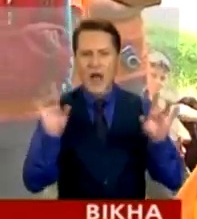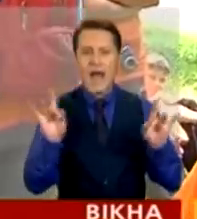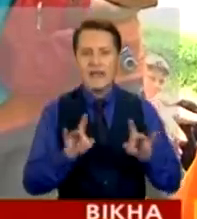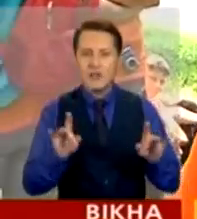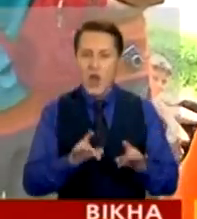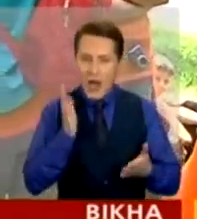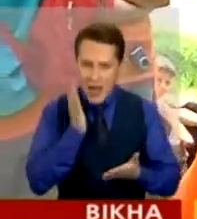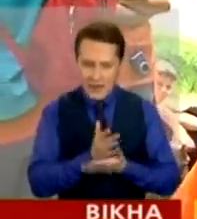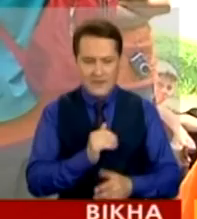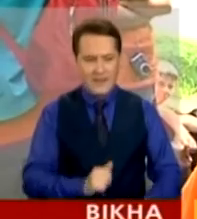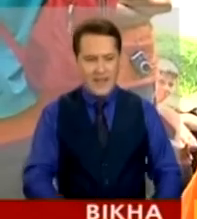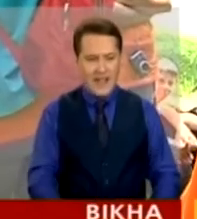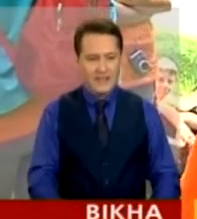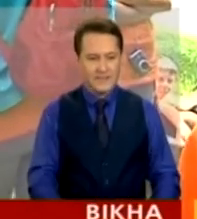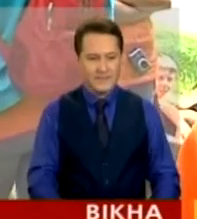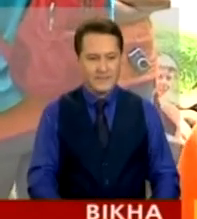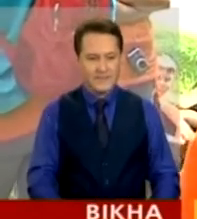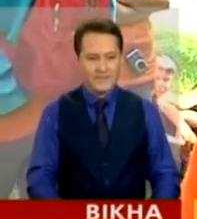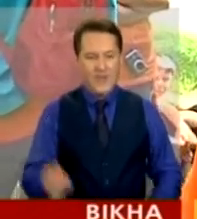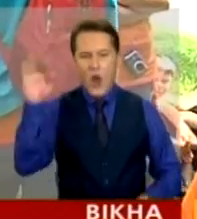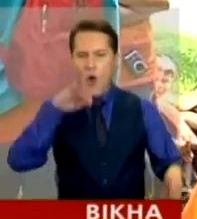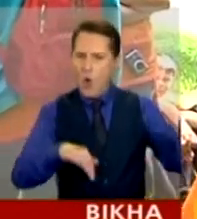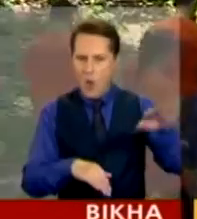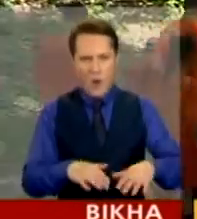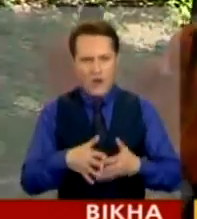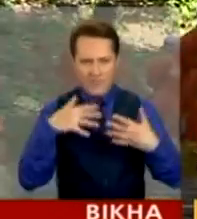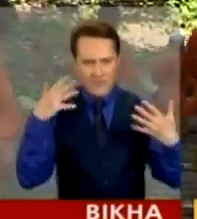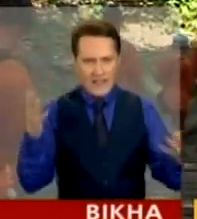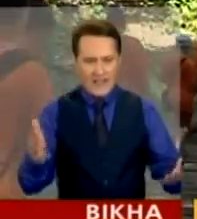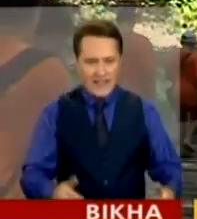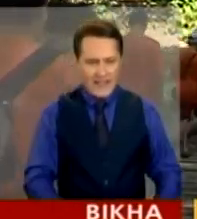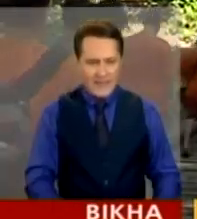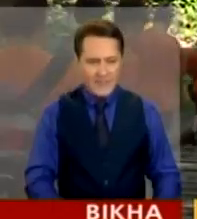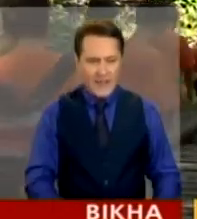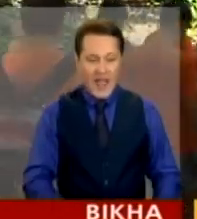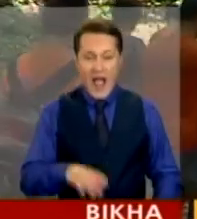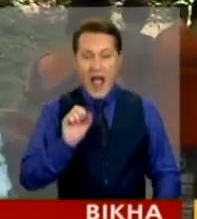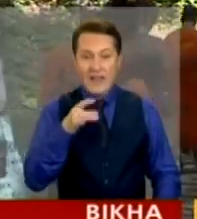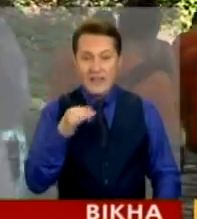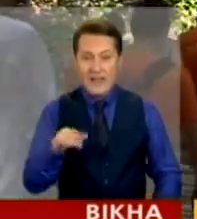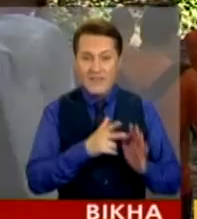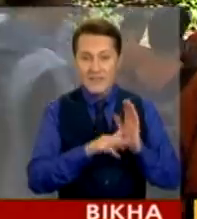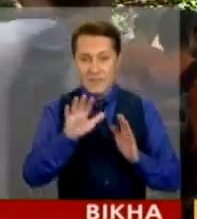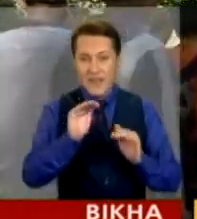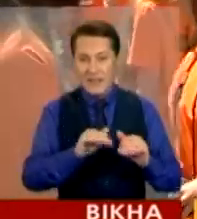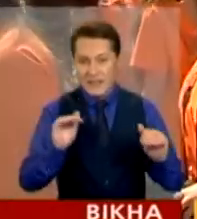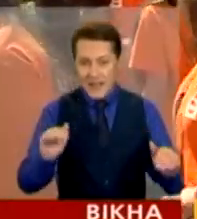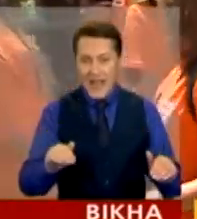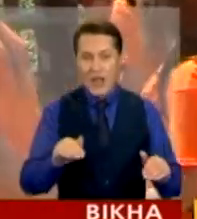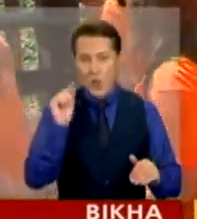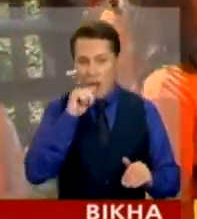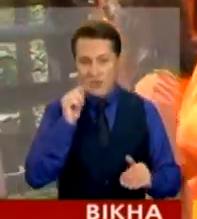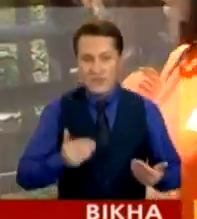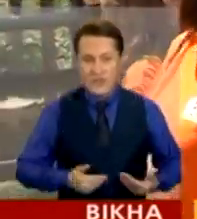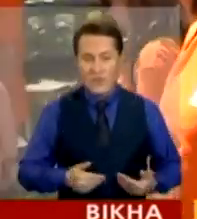є, там… Гори великі. Андрійко і ще 85 дітей з Луганщини живуть на одній з